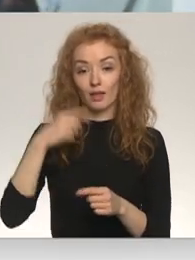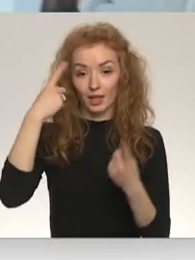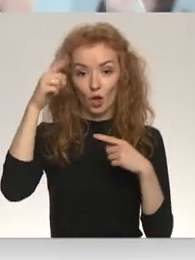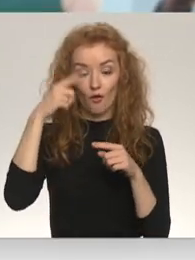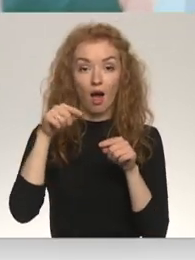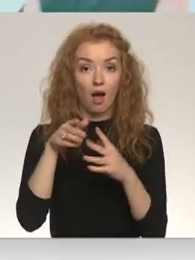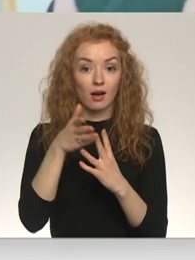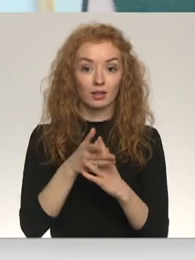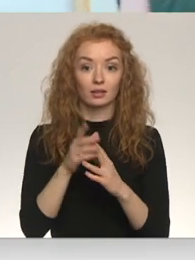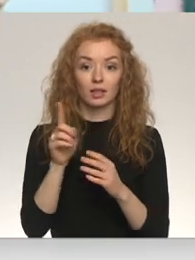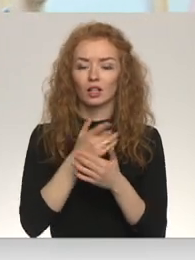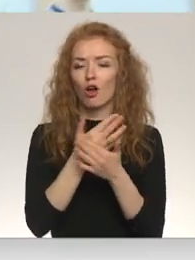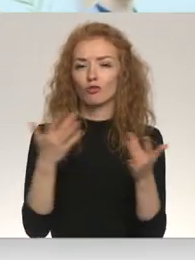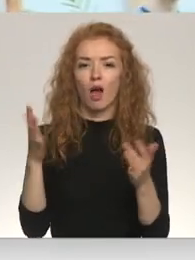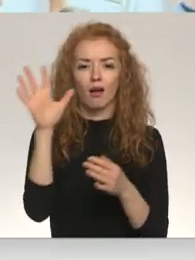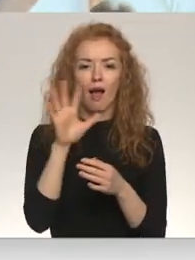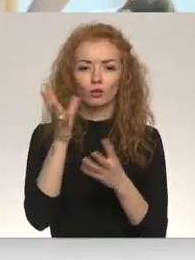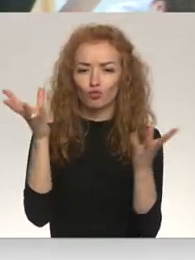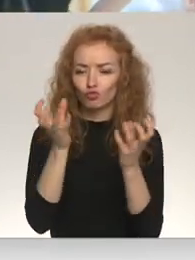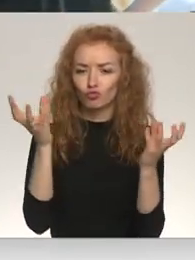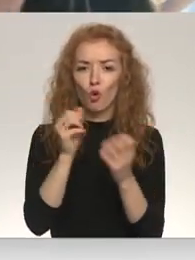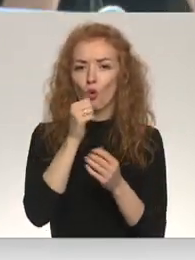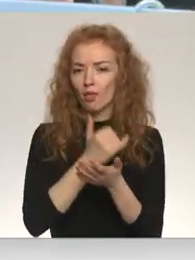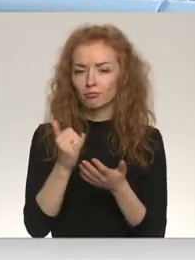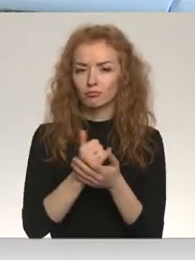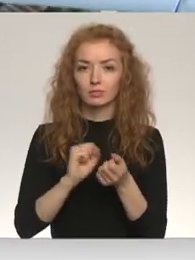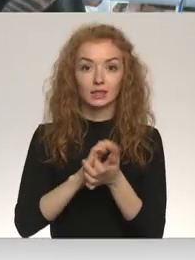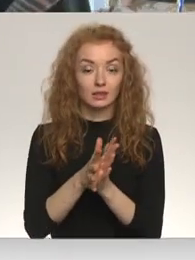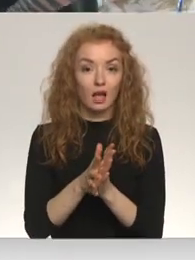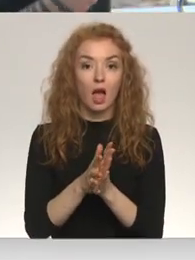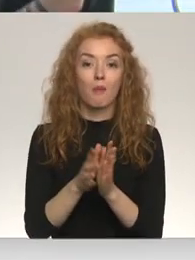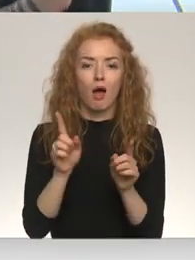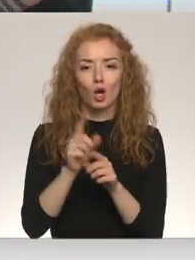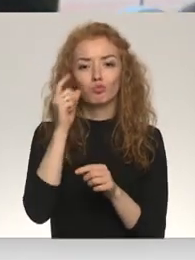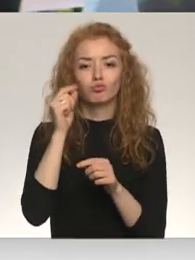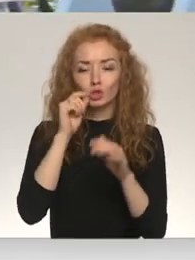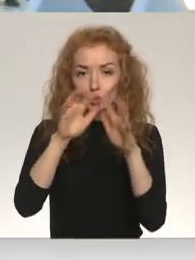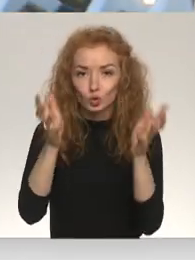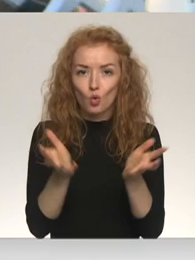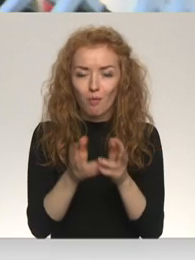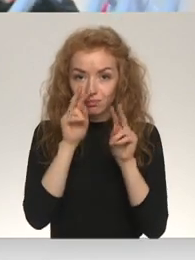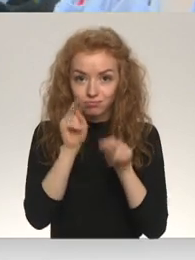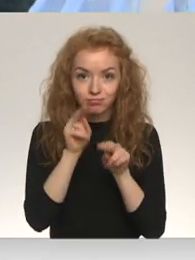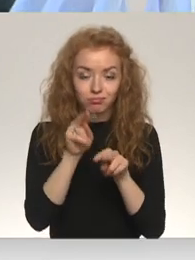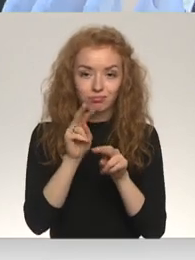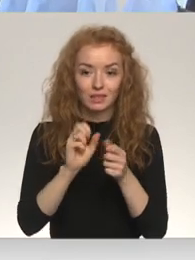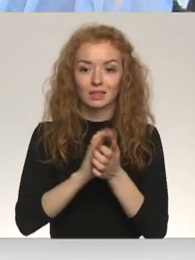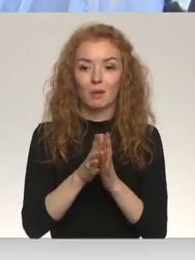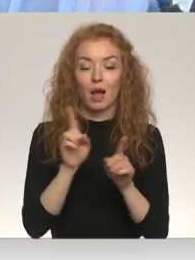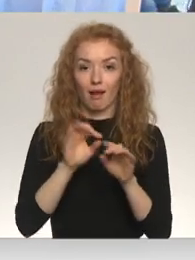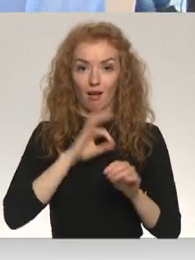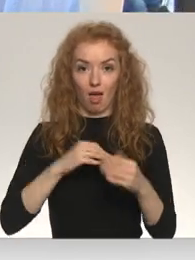visi gaisa attīrīšanas sistēmas, ūdeņa attīrīšanas sistēmas, bišu stropu uzraudzības sistēmas, tēkrekli, kas